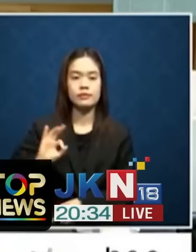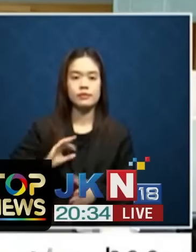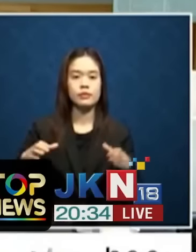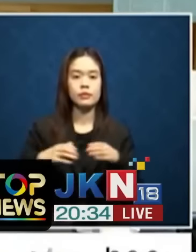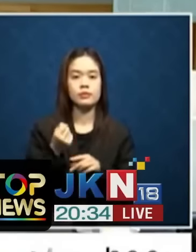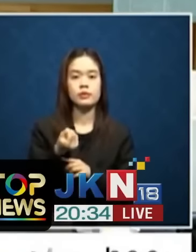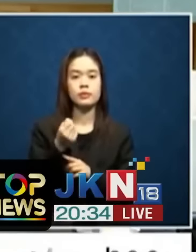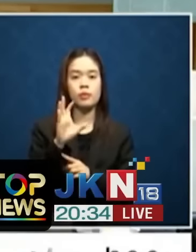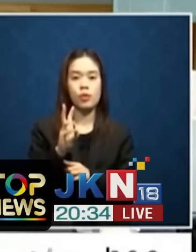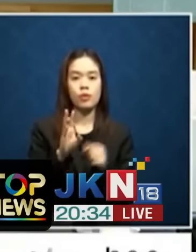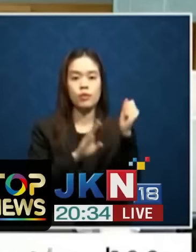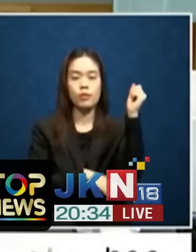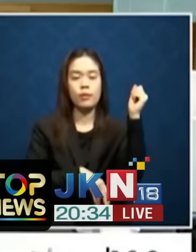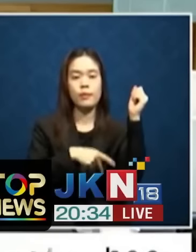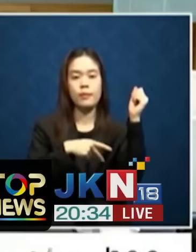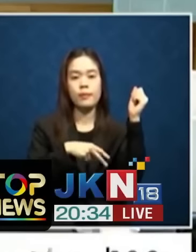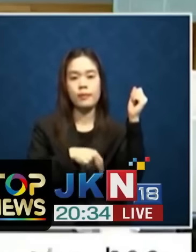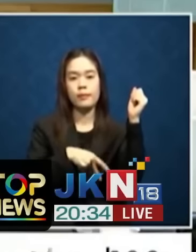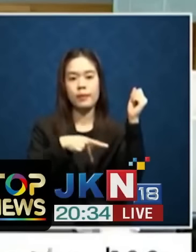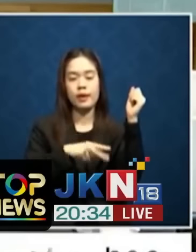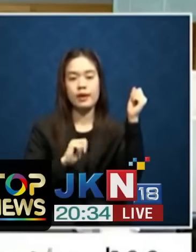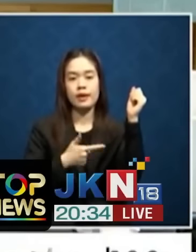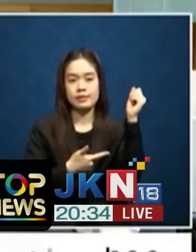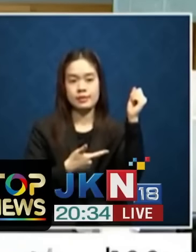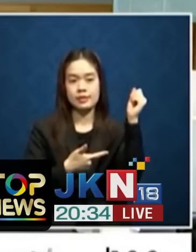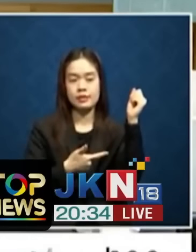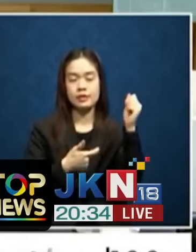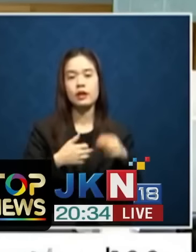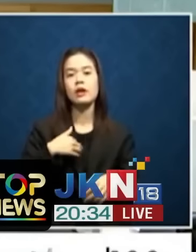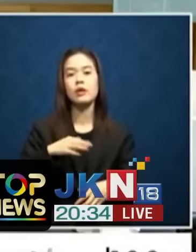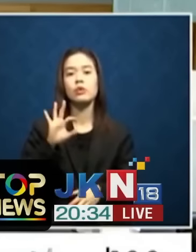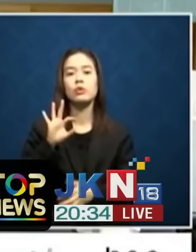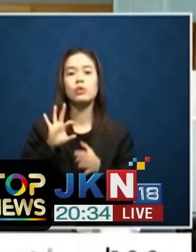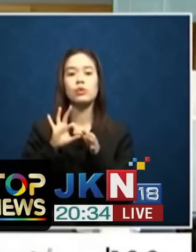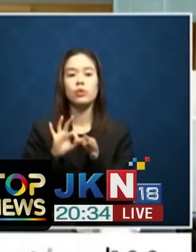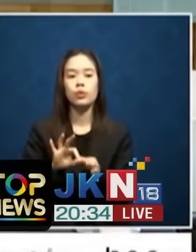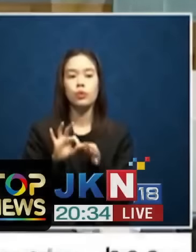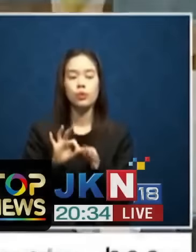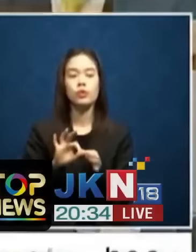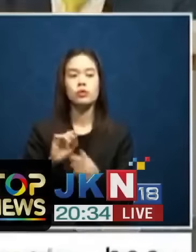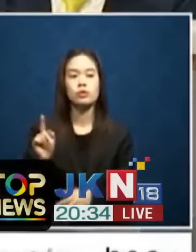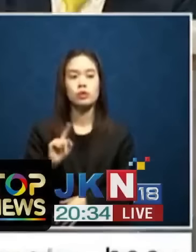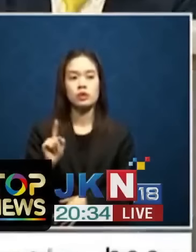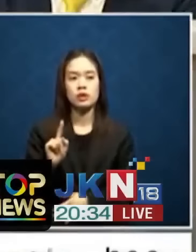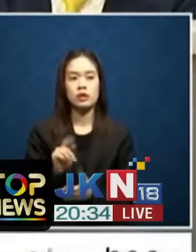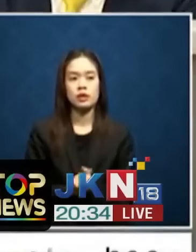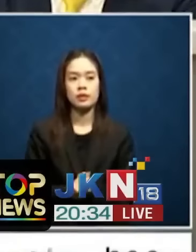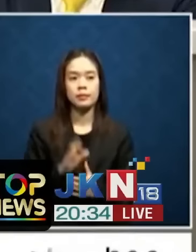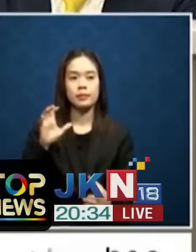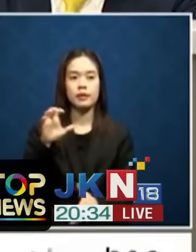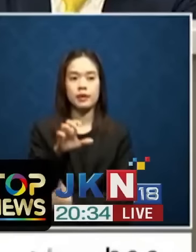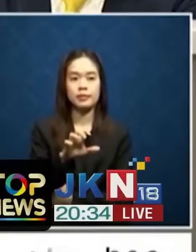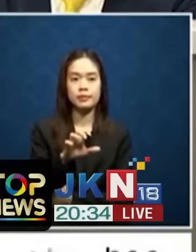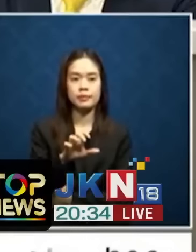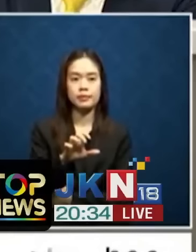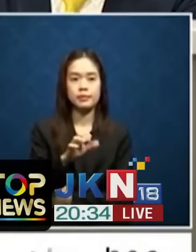างกับชาวบ้านเลยนะก็เพราะสวท่านนี้เป็นชาวบ้านนั่นเอง ขายหมูนะ ใช่ฮะอภิปรายจนกระทั่งแบบ